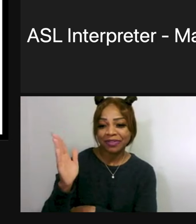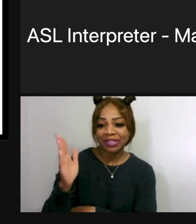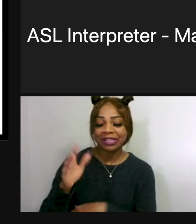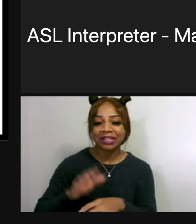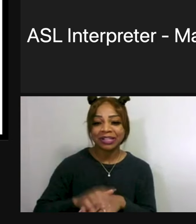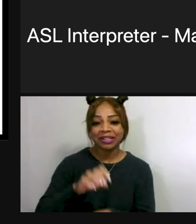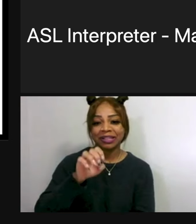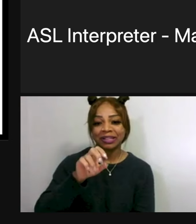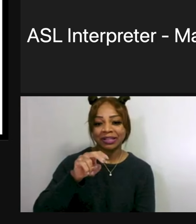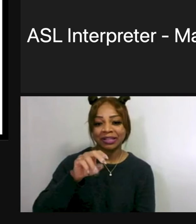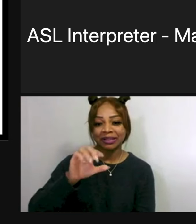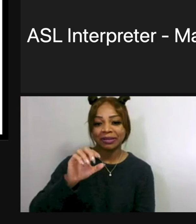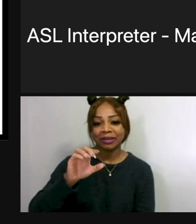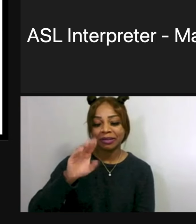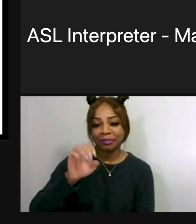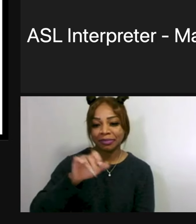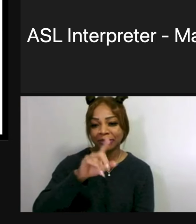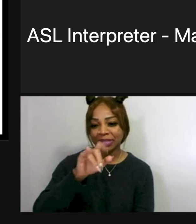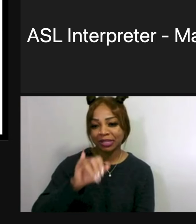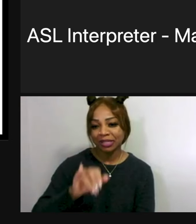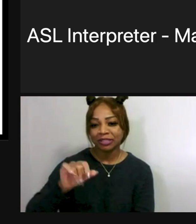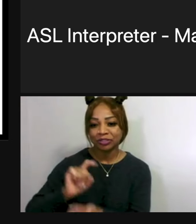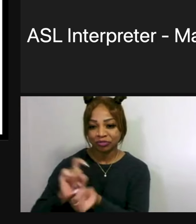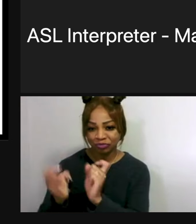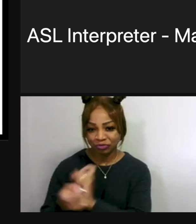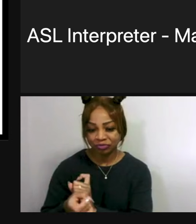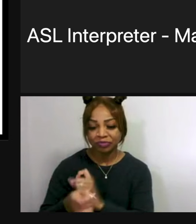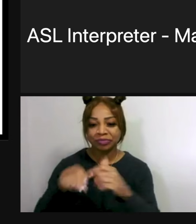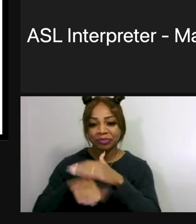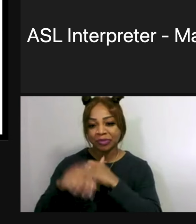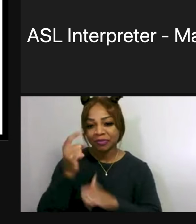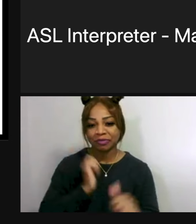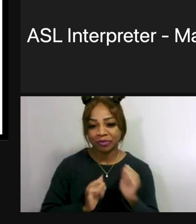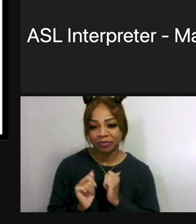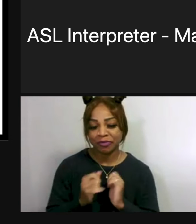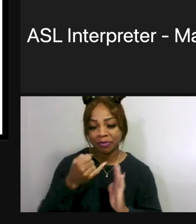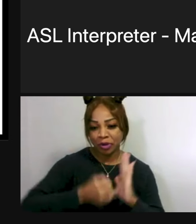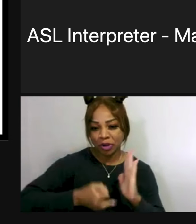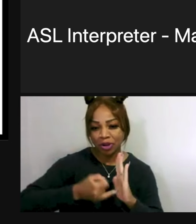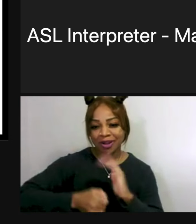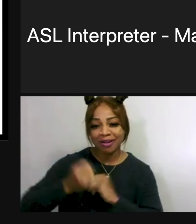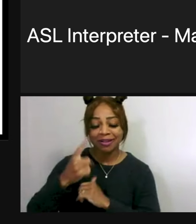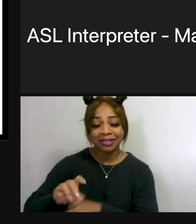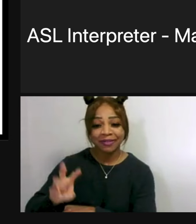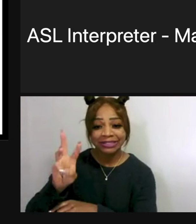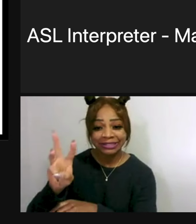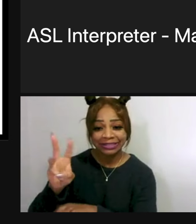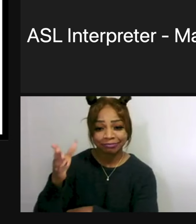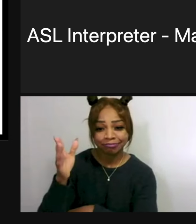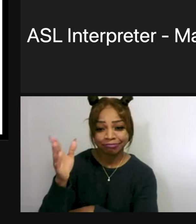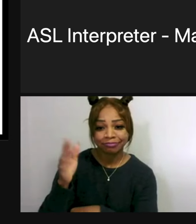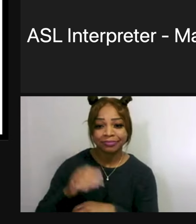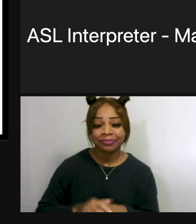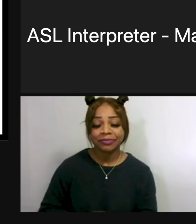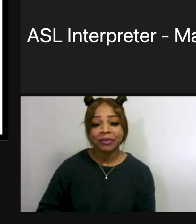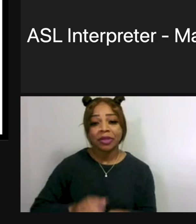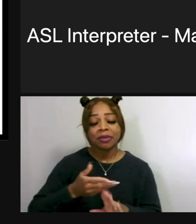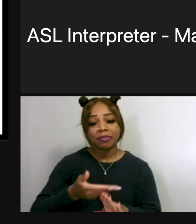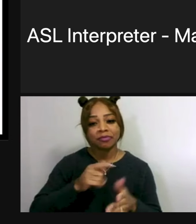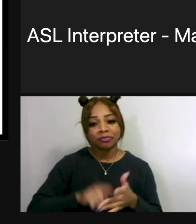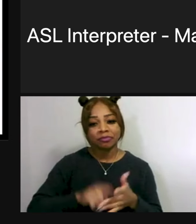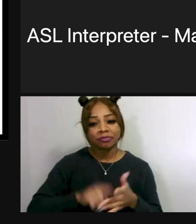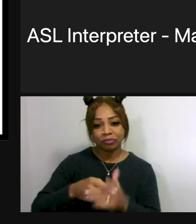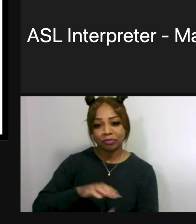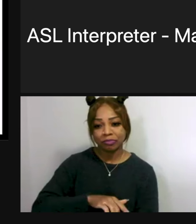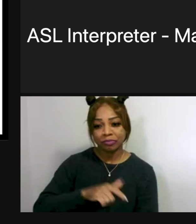cinquième sanction de l'interaction pour le changement, accessibilité pour les arts de la scène. Une série de six